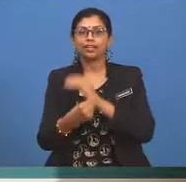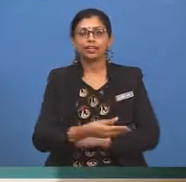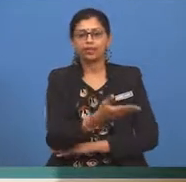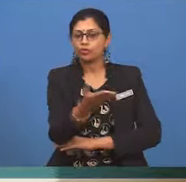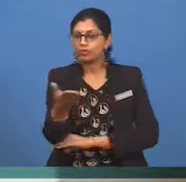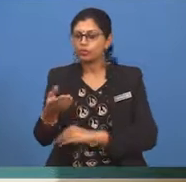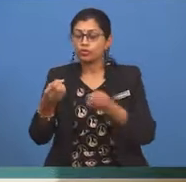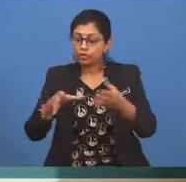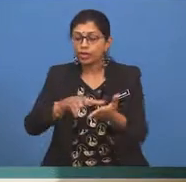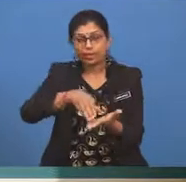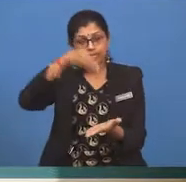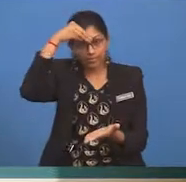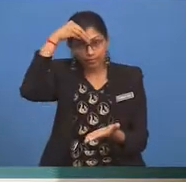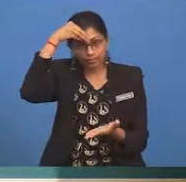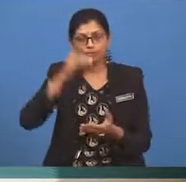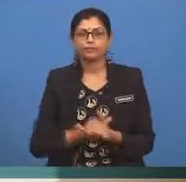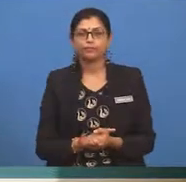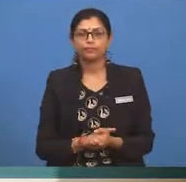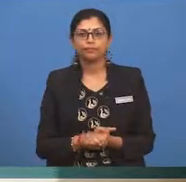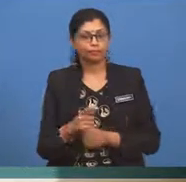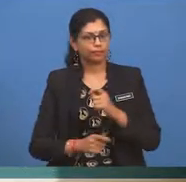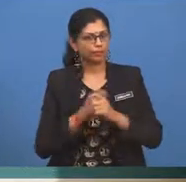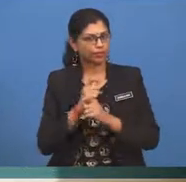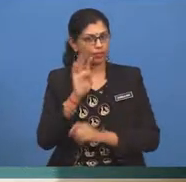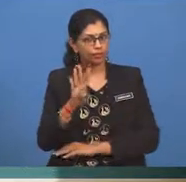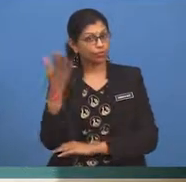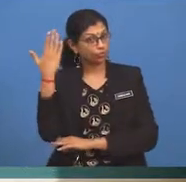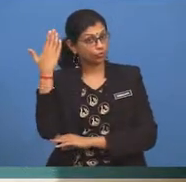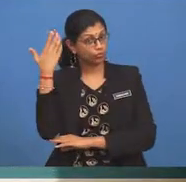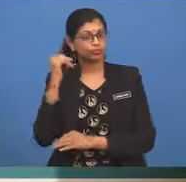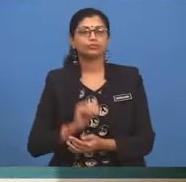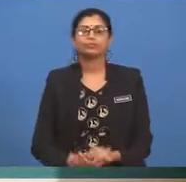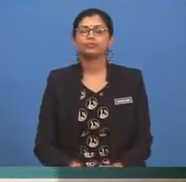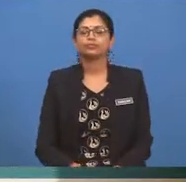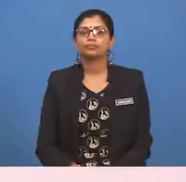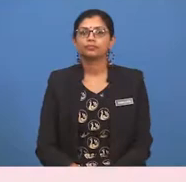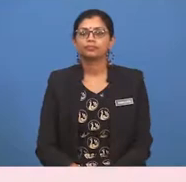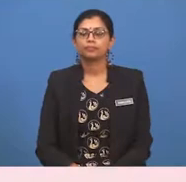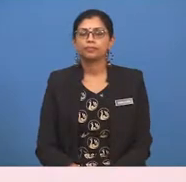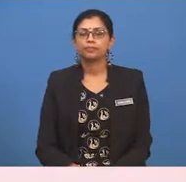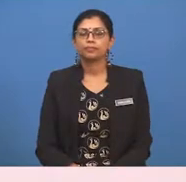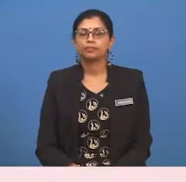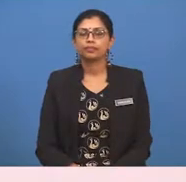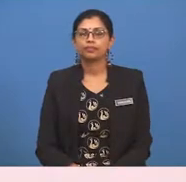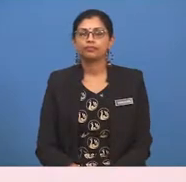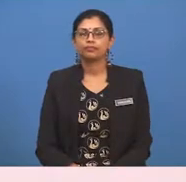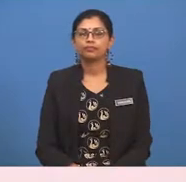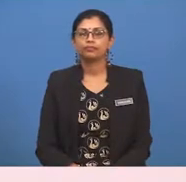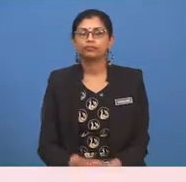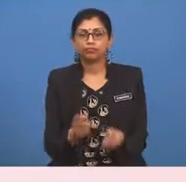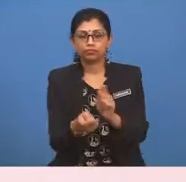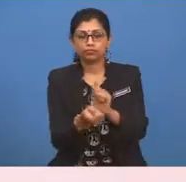murid-murid telah belajar di tahun 4 dahulu, iaitu menukar